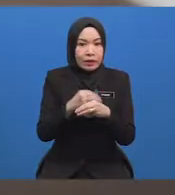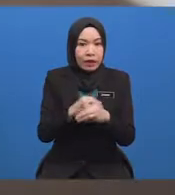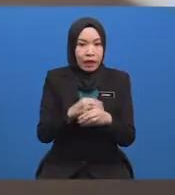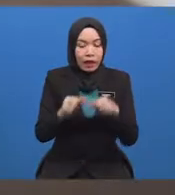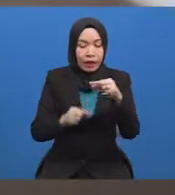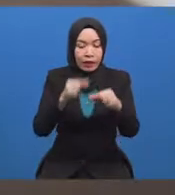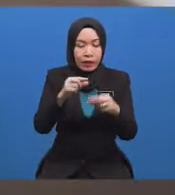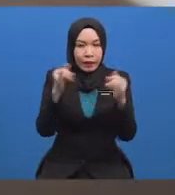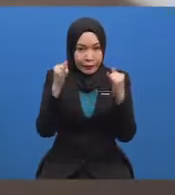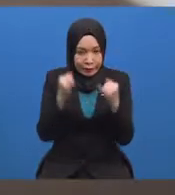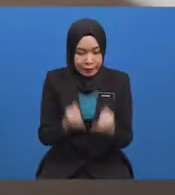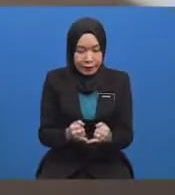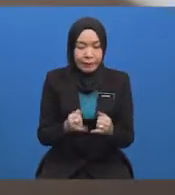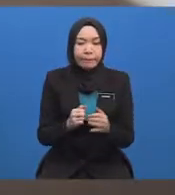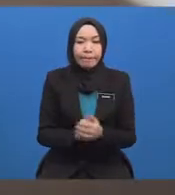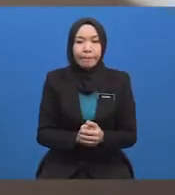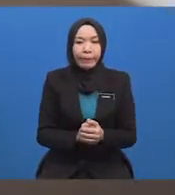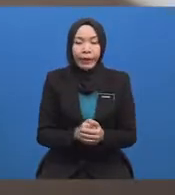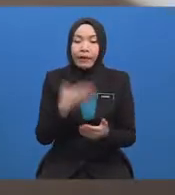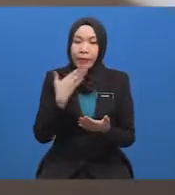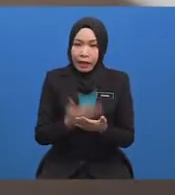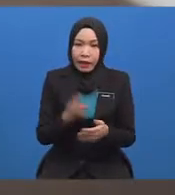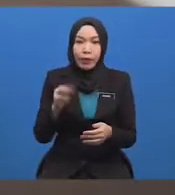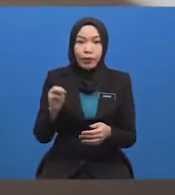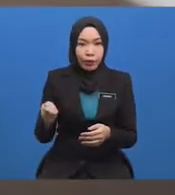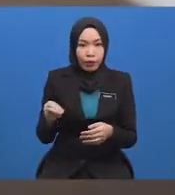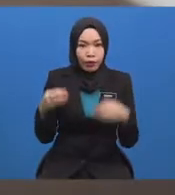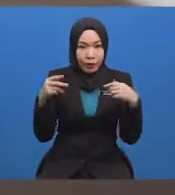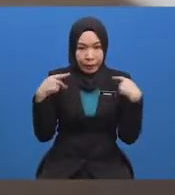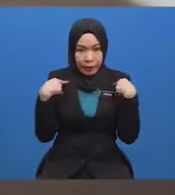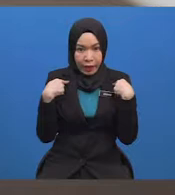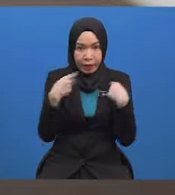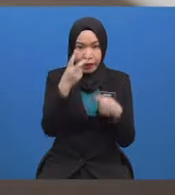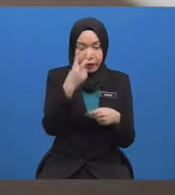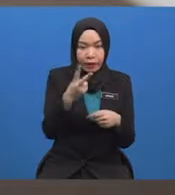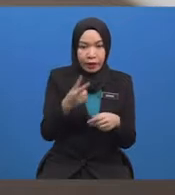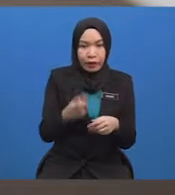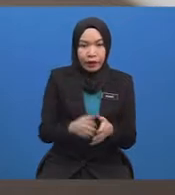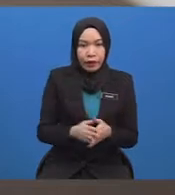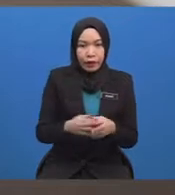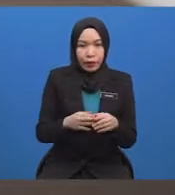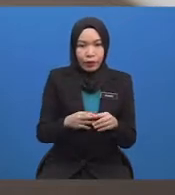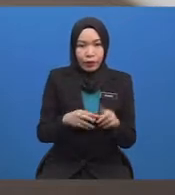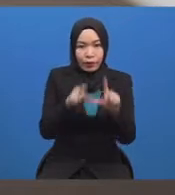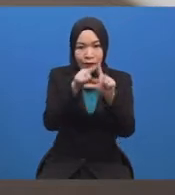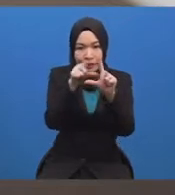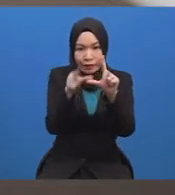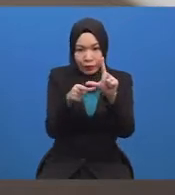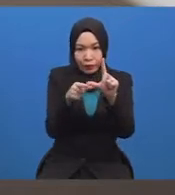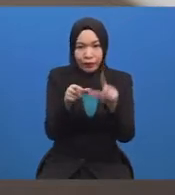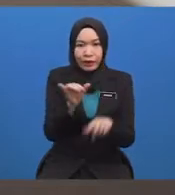Baiklah murid-murid pernah tak murid-murid lihat jeruk yang disimpan di sepanjang Lebu